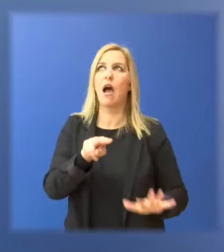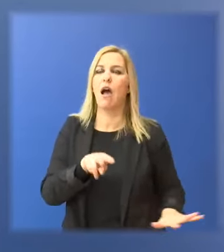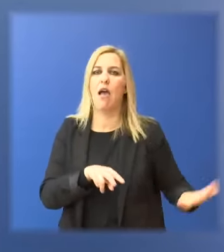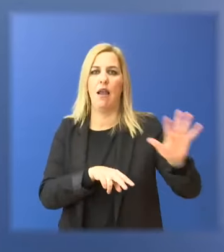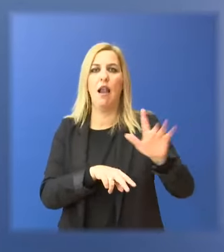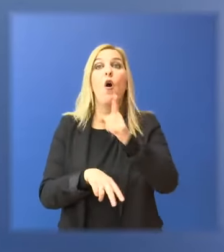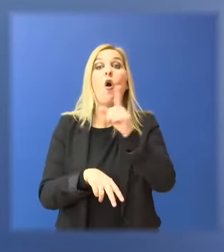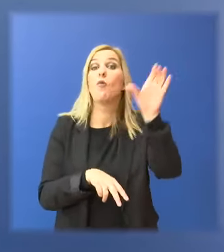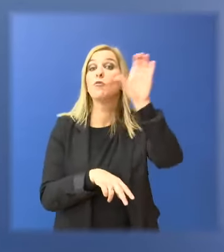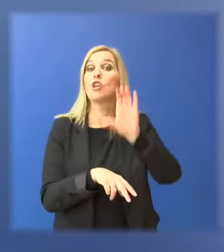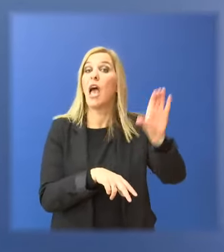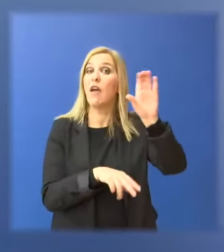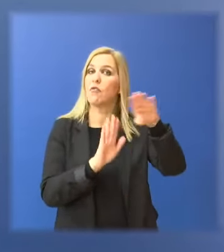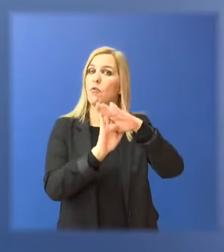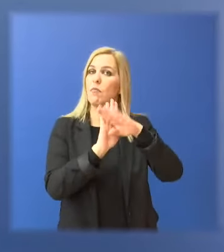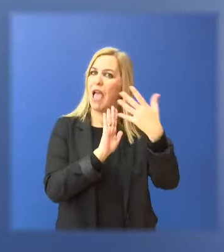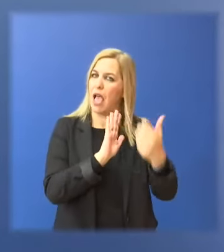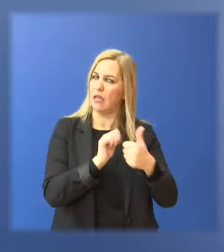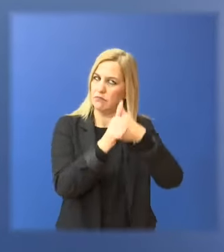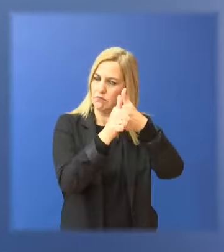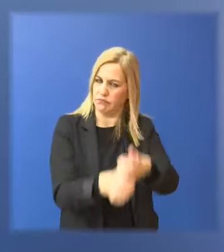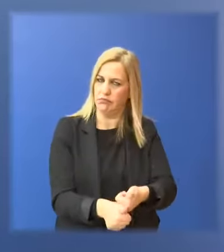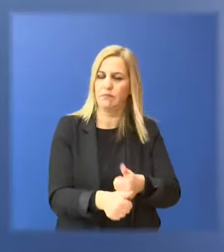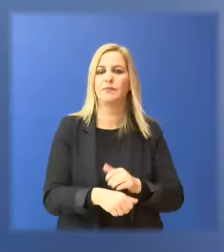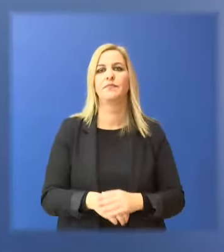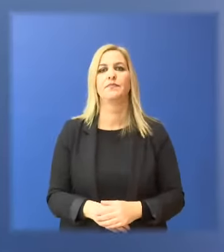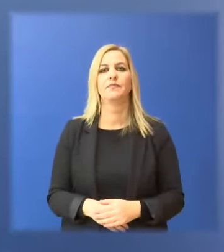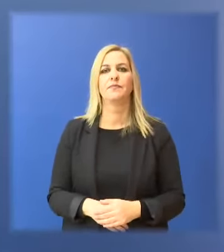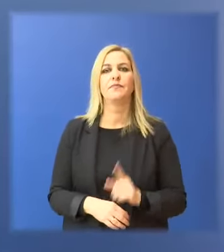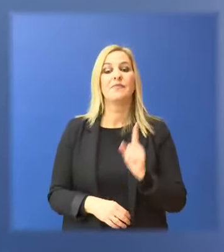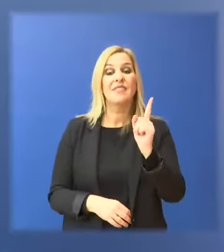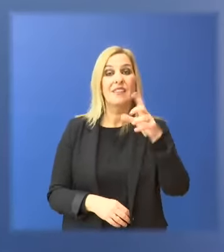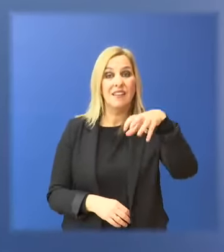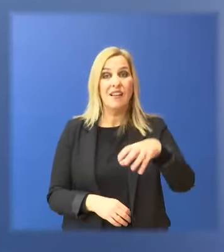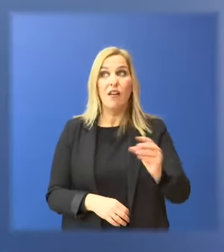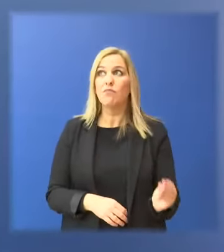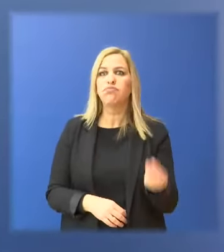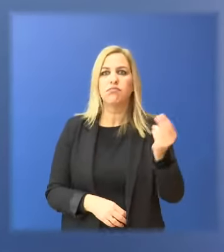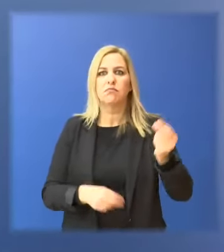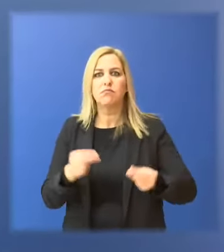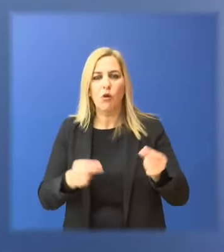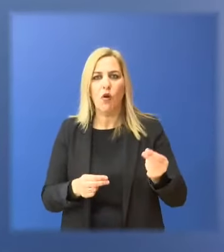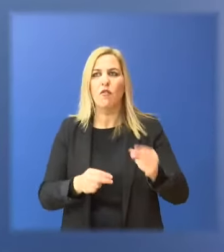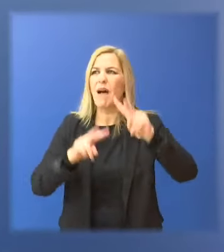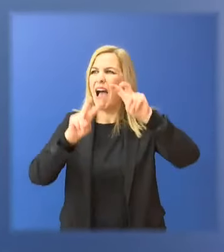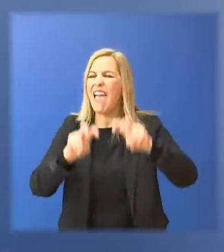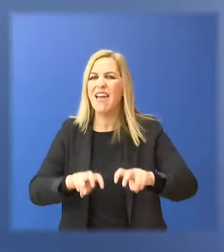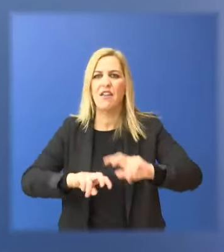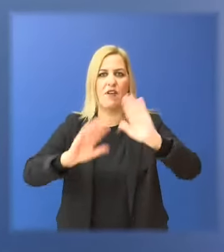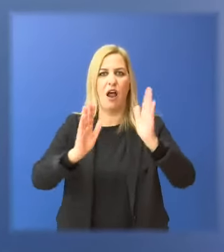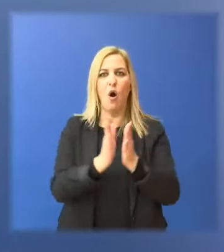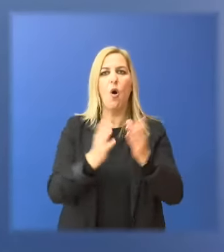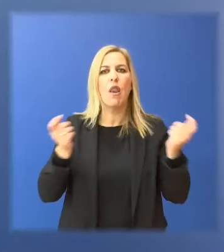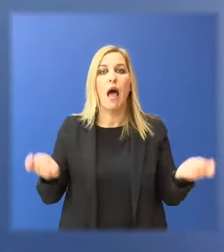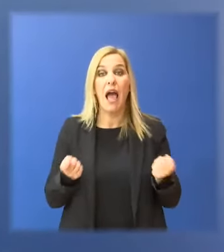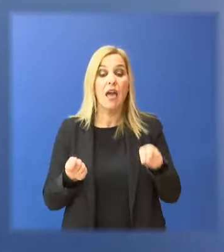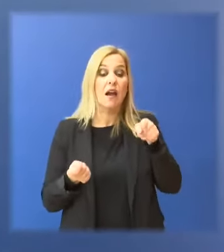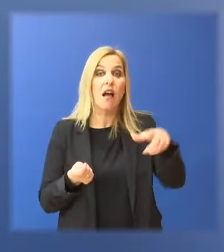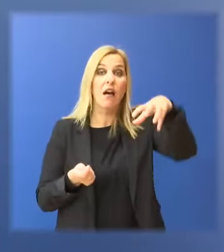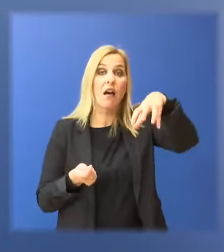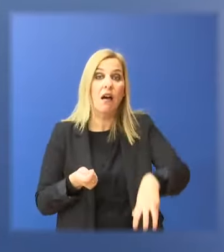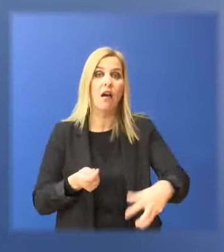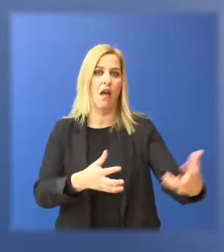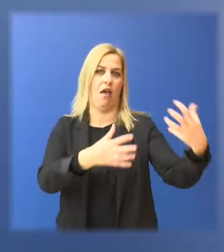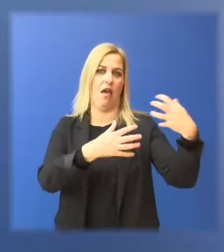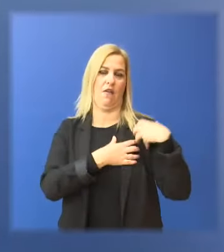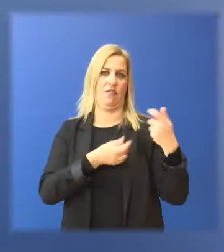στο Ευρωπαϊκό Θεσμικό Πλαίσιο. Καθίσταται μοναδικός υπεύθυνος για το σύνολο των μελετών και έργων που εκτελούνται επί του